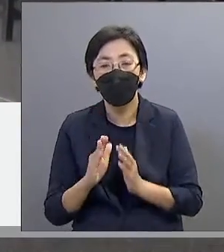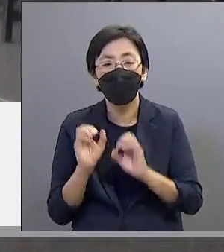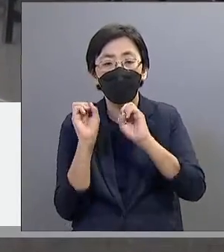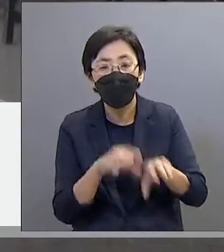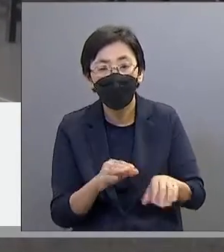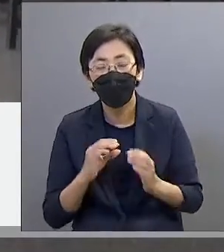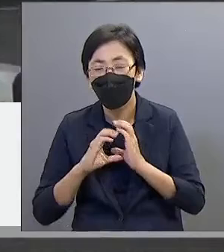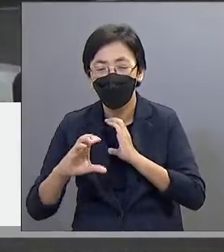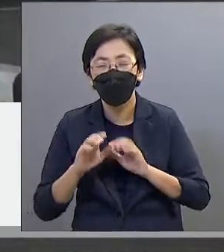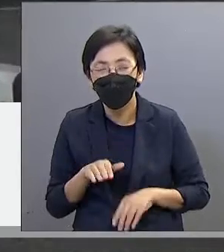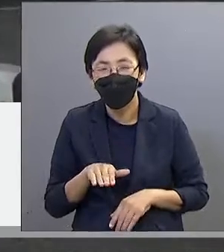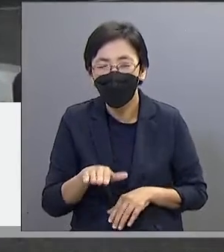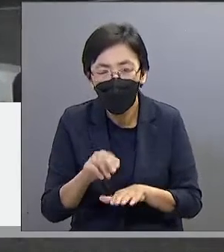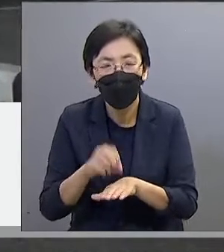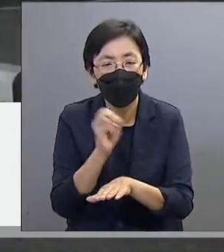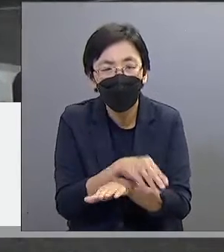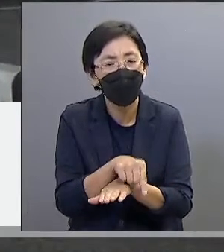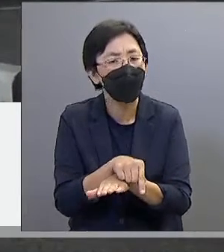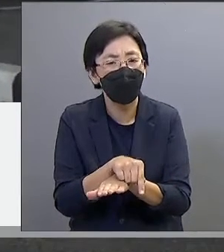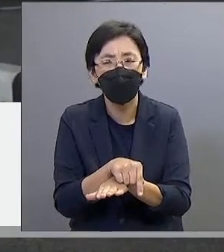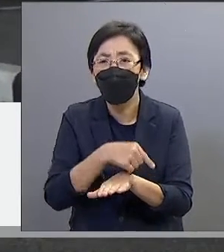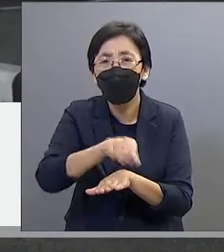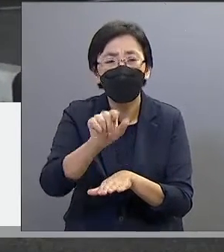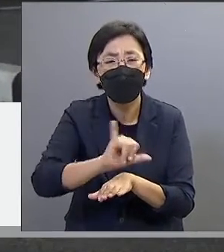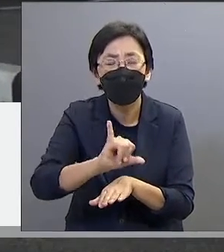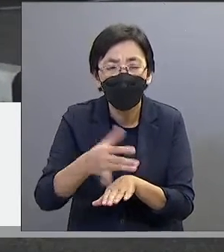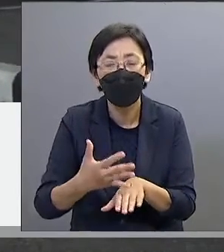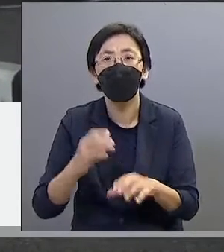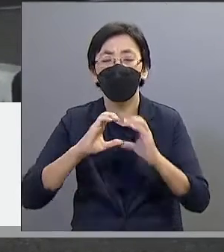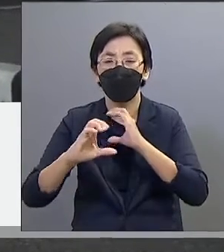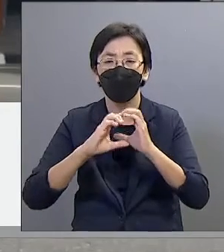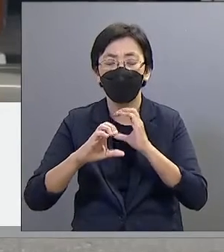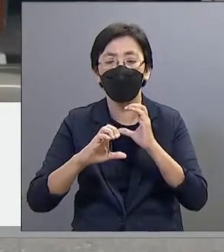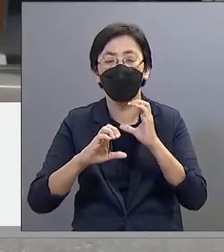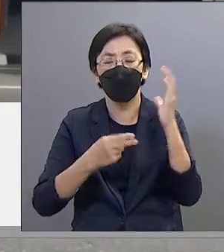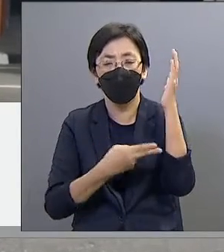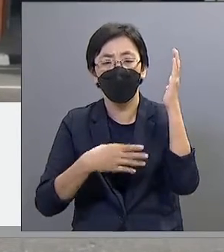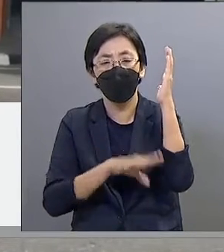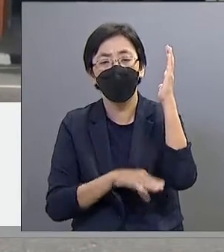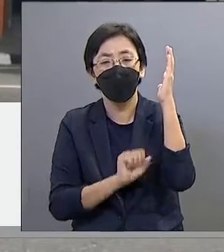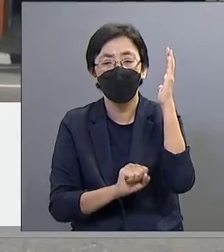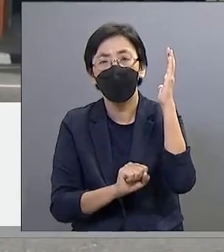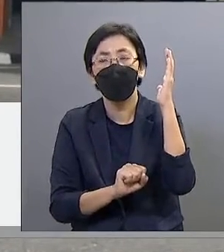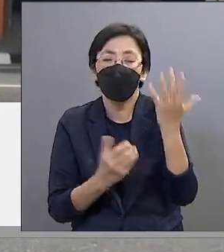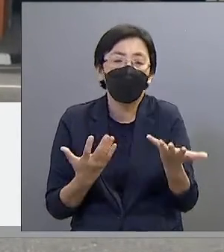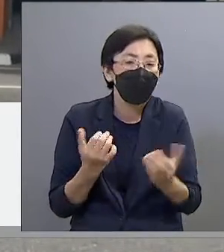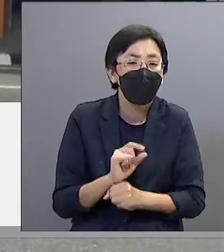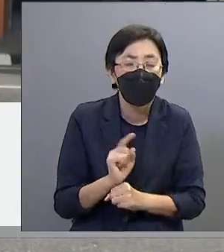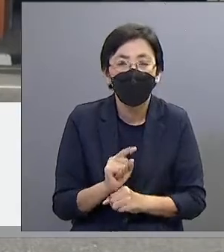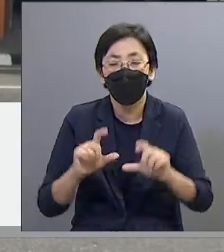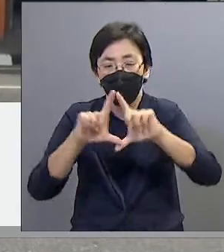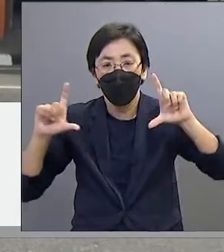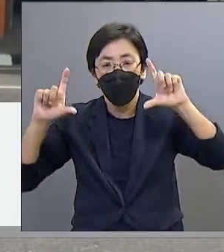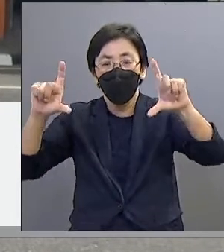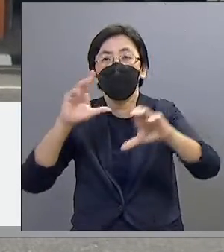ลางทางส่งไม่ถึงที่หมายบ้างทางขนส่งสถานีขนส่งผู้โดยสารหาดใหญ่ทำได้แค่ขึ้นป้าย